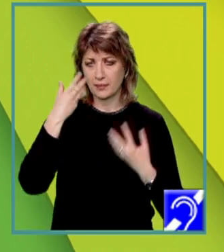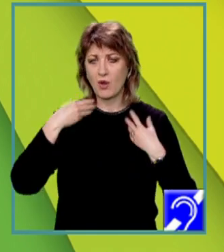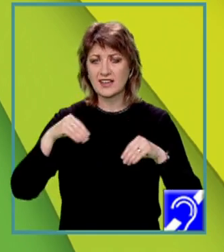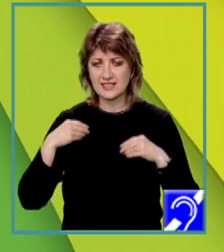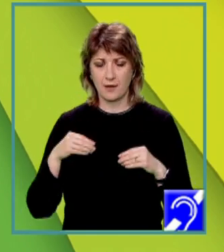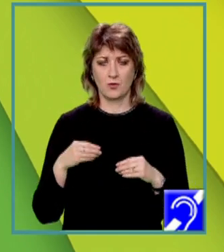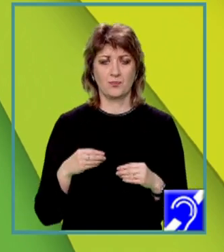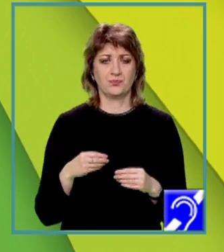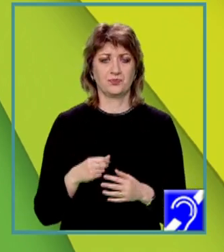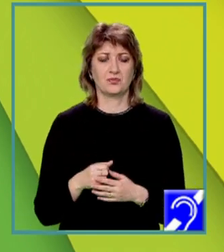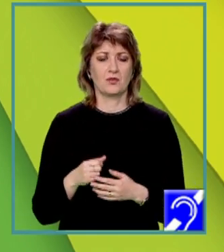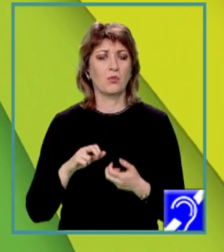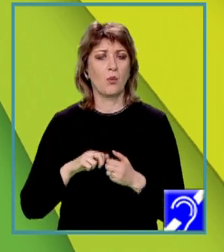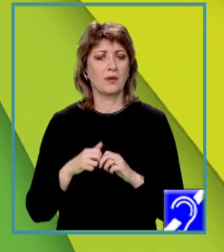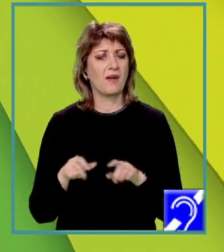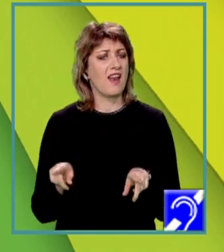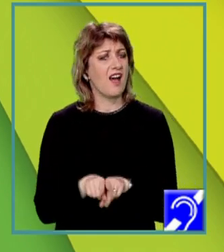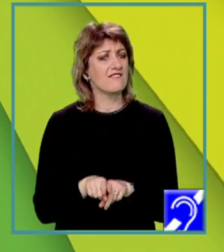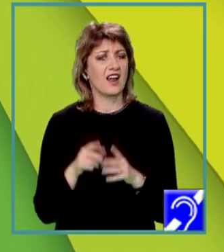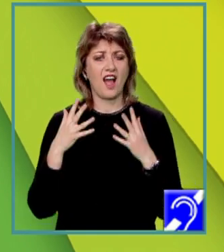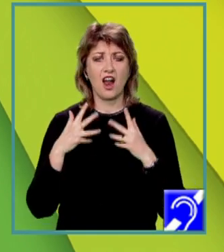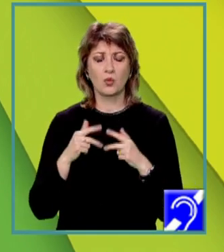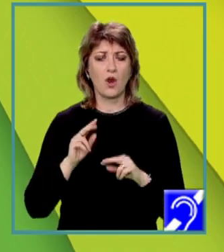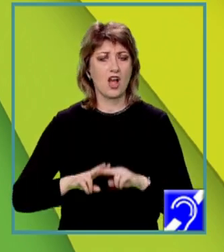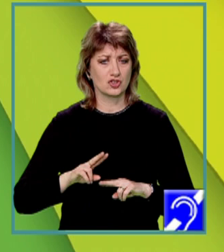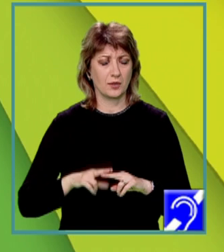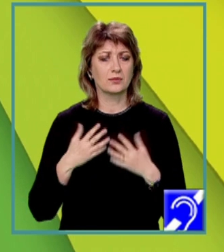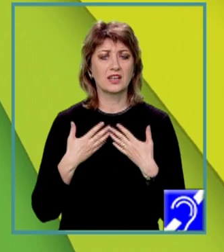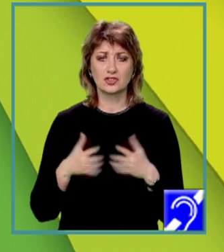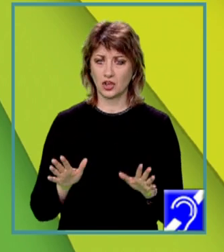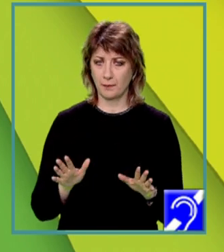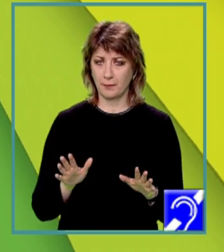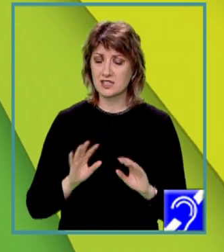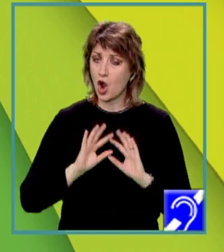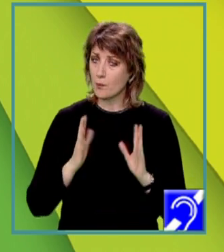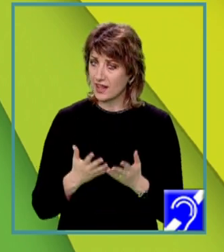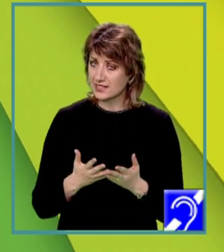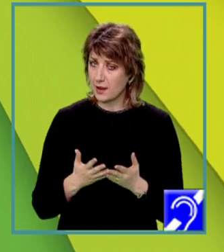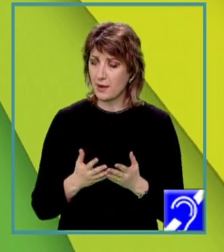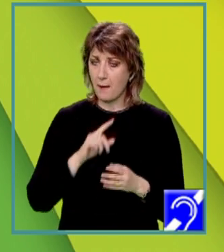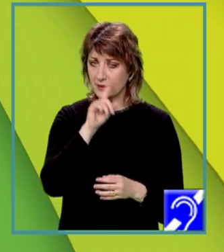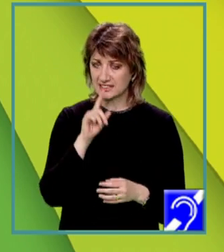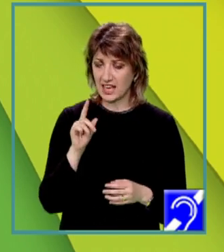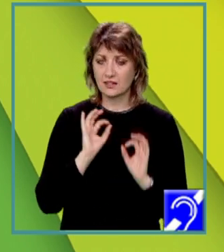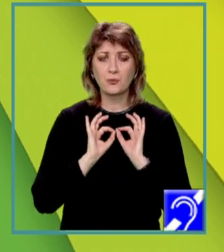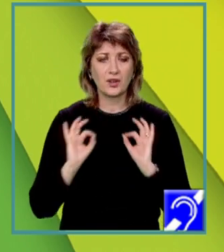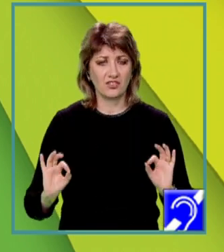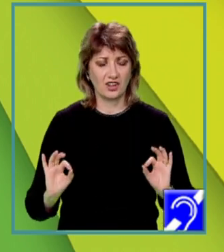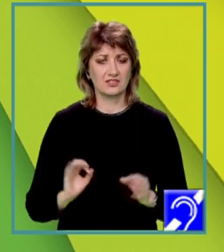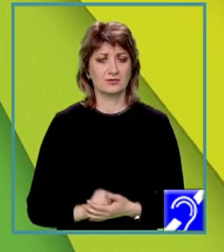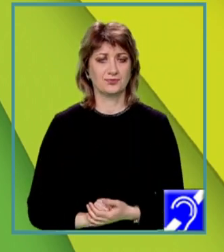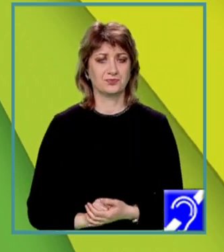vom trata problema ca la calculul algebric Adică o să începem Să completăm la pătrat perfect